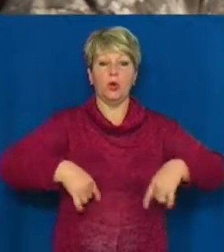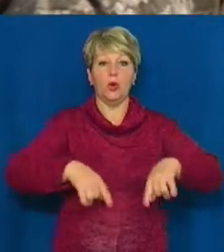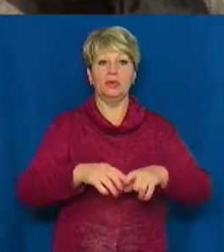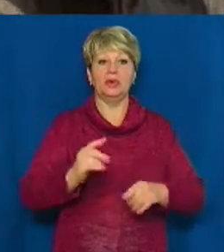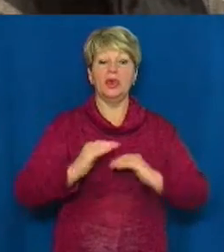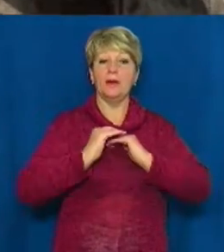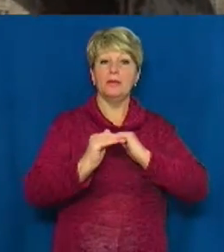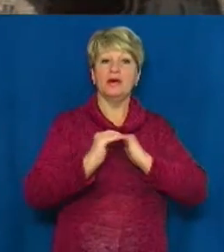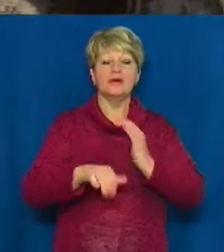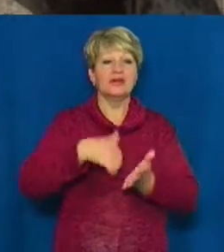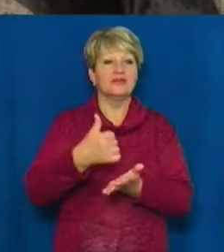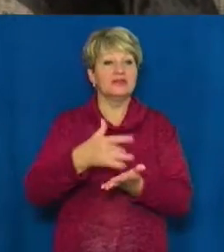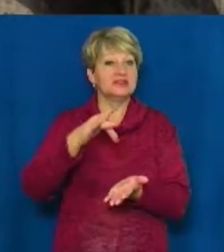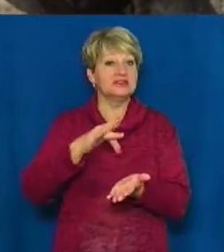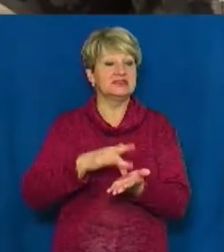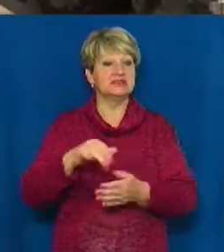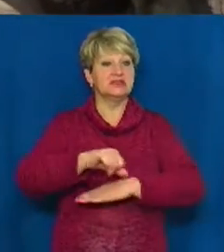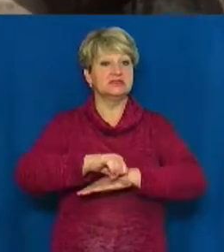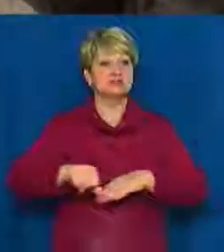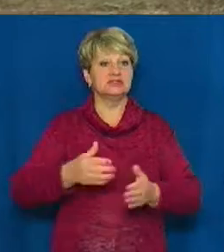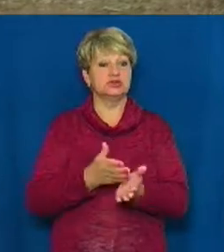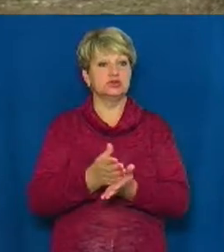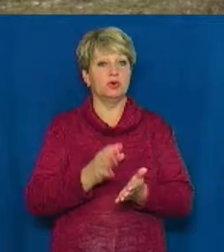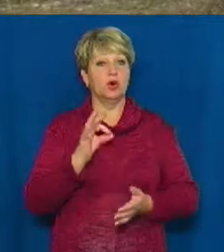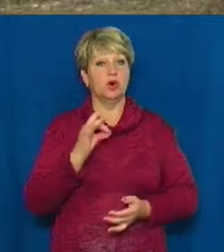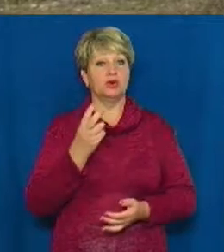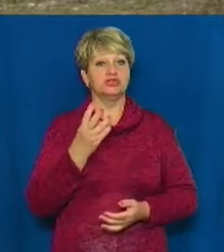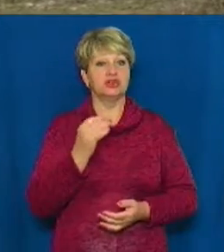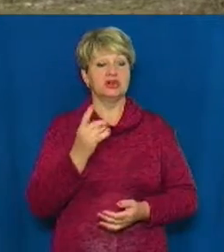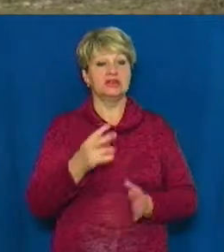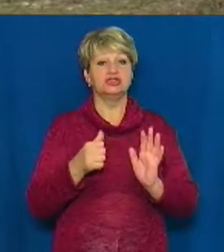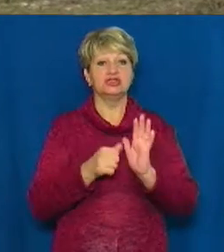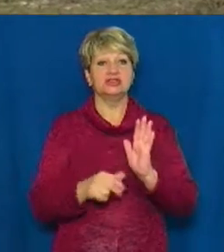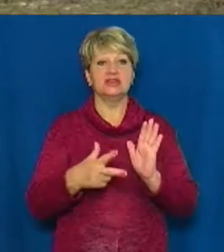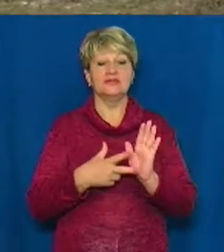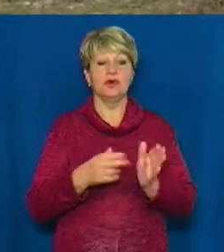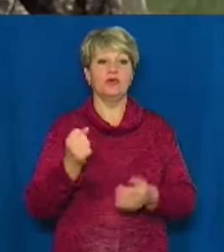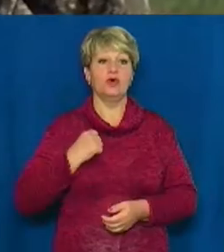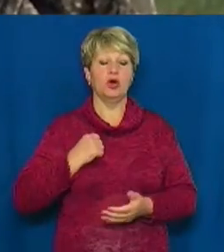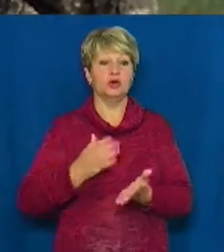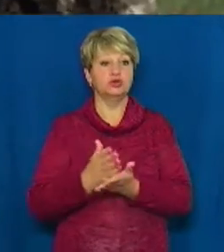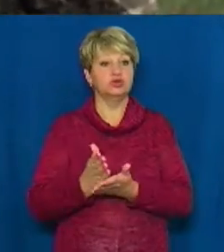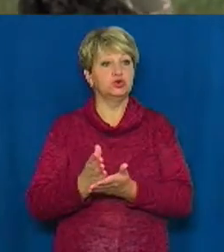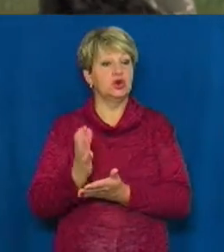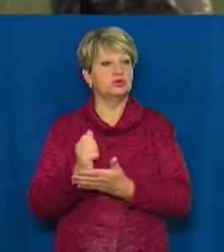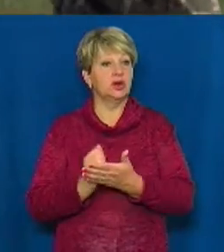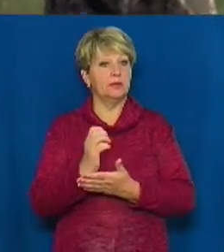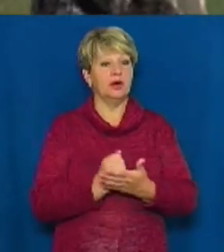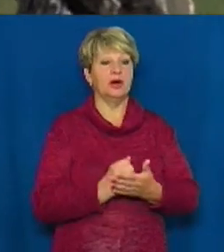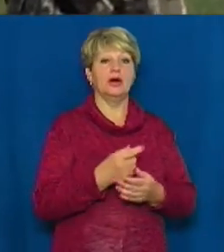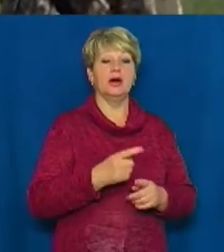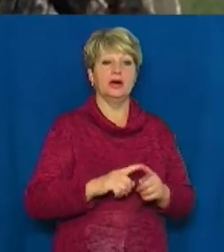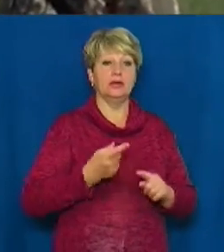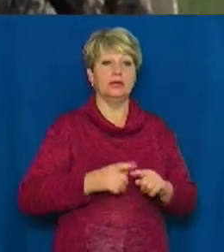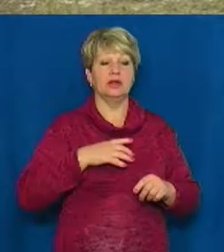полігоні головного центру Держприкордонслужби в Оршанці 68 військовослужбовців запасу вправлялися у стрільбі з